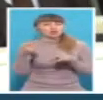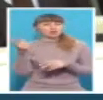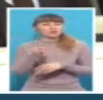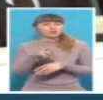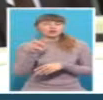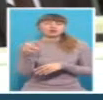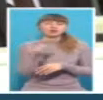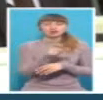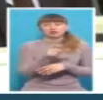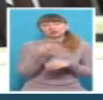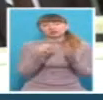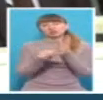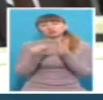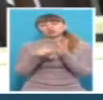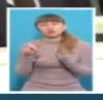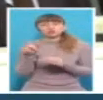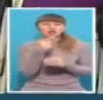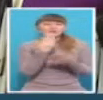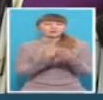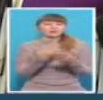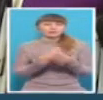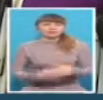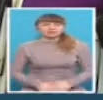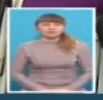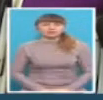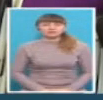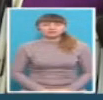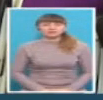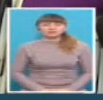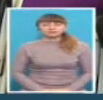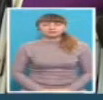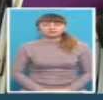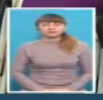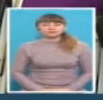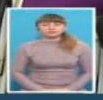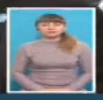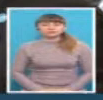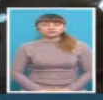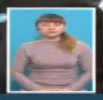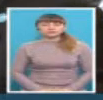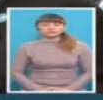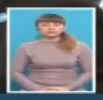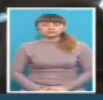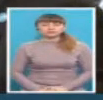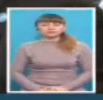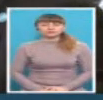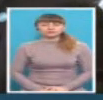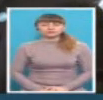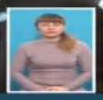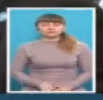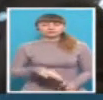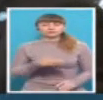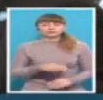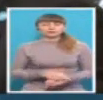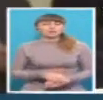керек. Направлением предвыборной программы. Тұрғындарды мазалаған сұрақтар негізінен жұмыспен қамту, әлеуметтік көмектер,